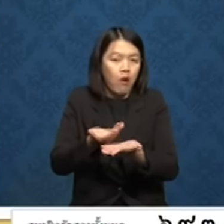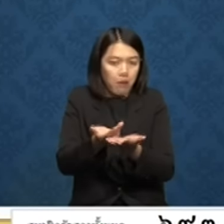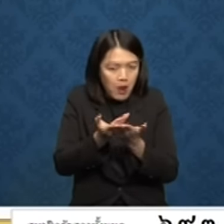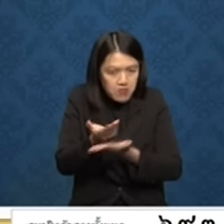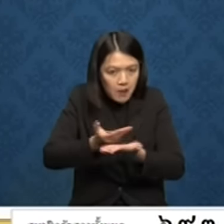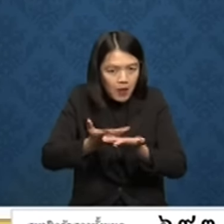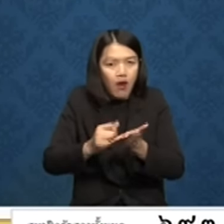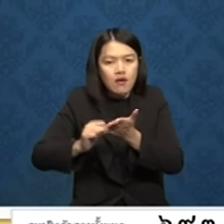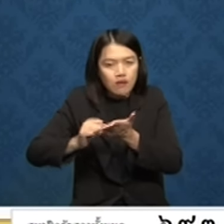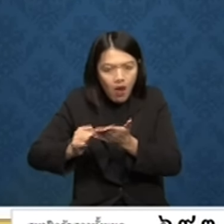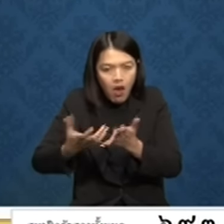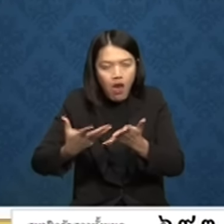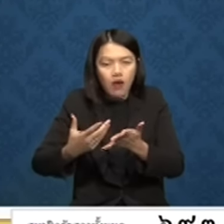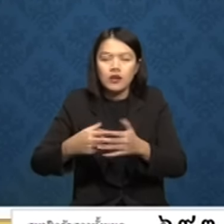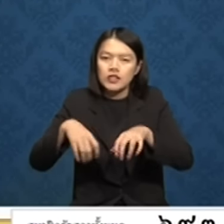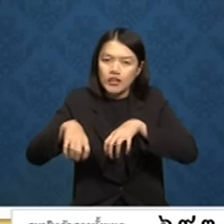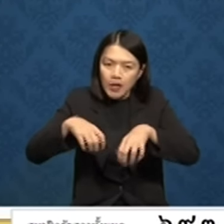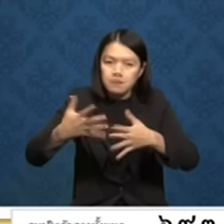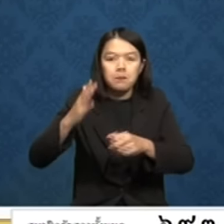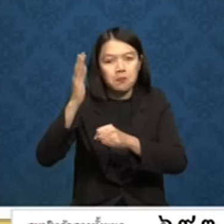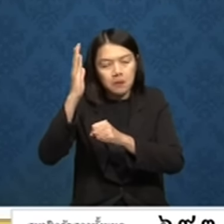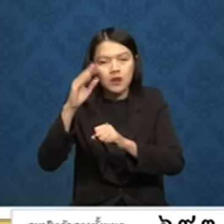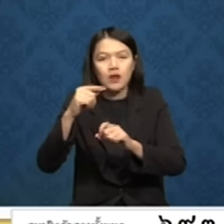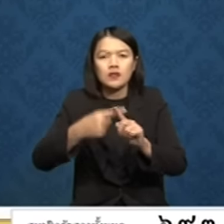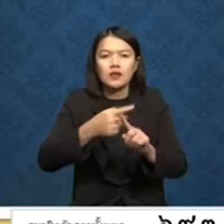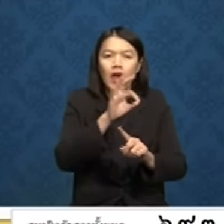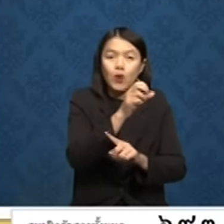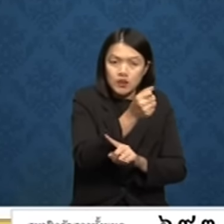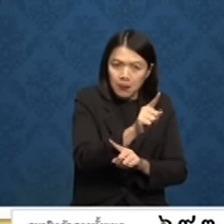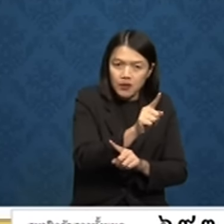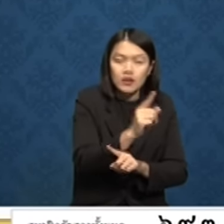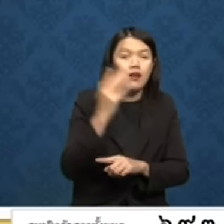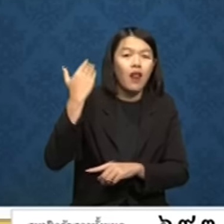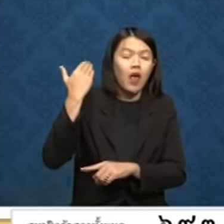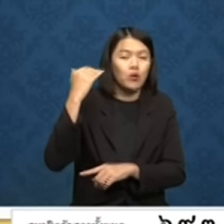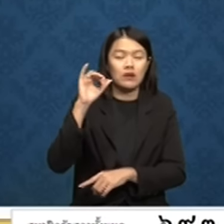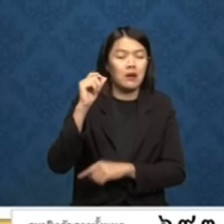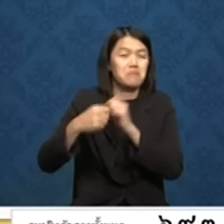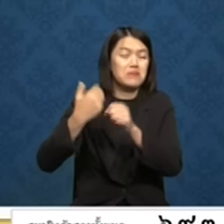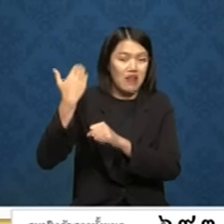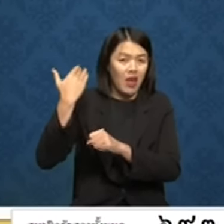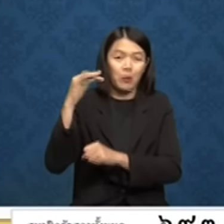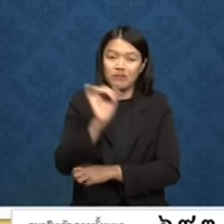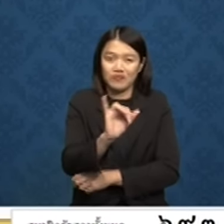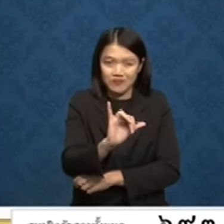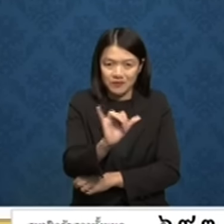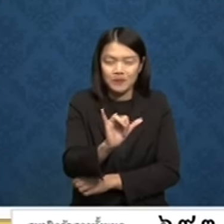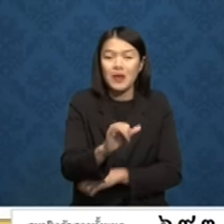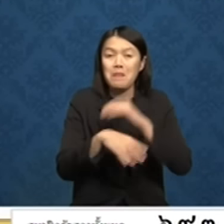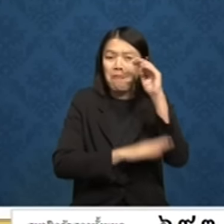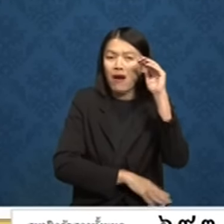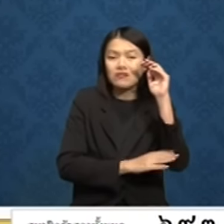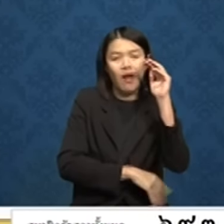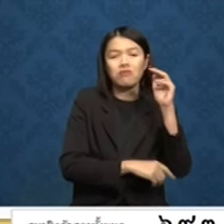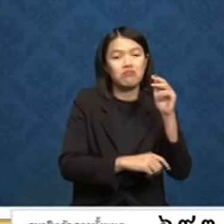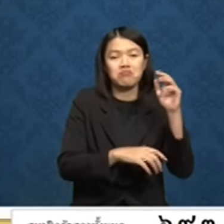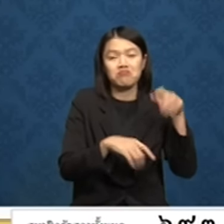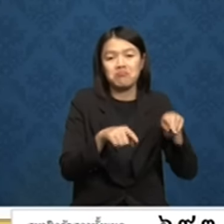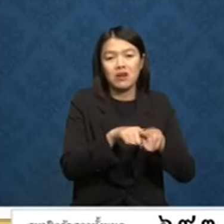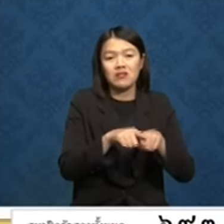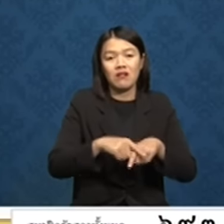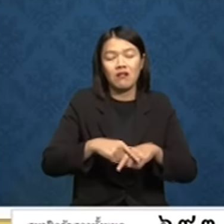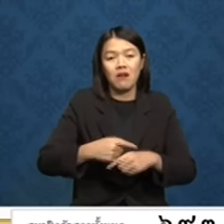ไม่ได้ปรับกับตากำลังตามที่ได้แถลงเอาไว้วันที่11กันยายนที่ผ่านมาในปีที่แล้วงานชายแดนใต้ก็ยังถูกครอบงำโดยง